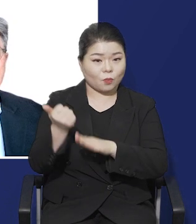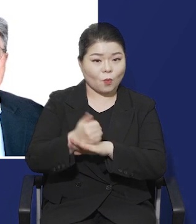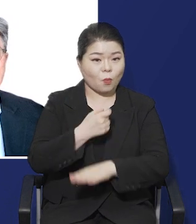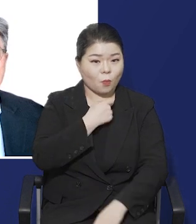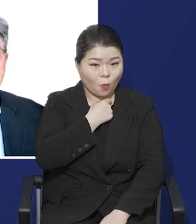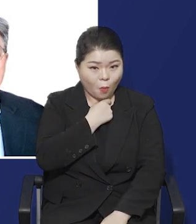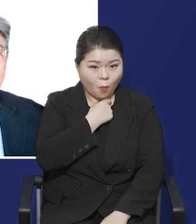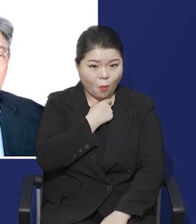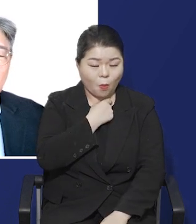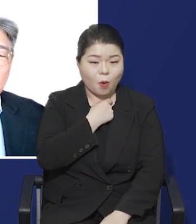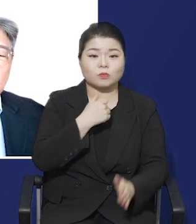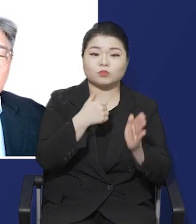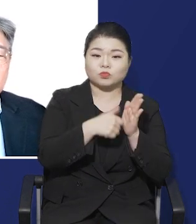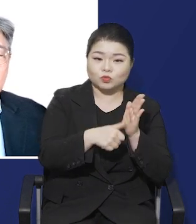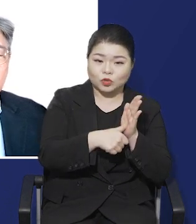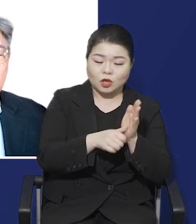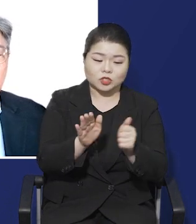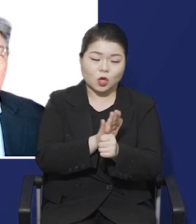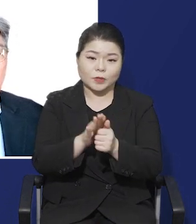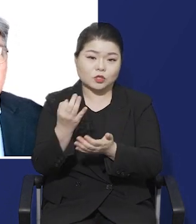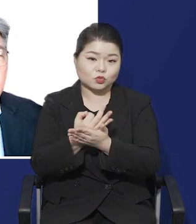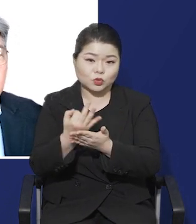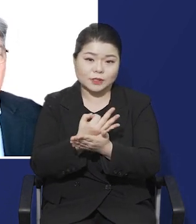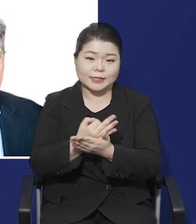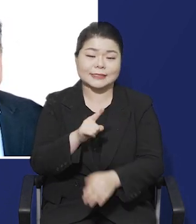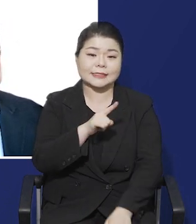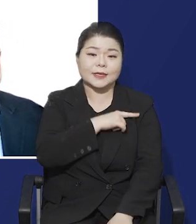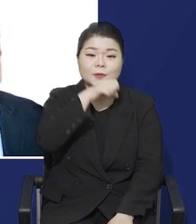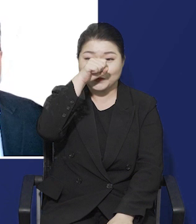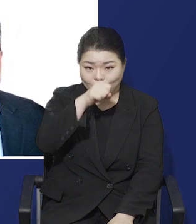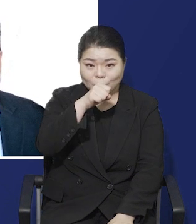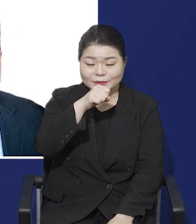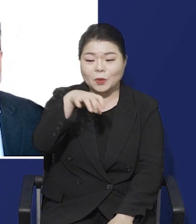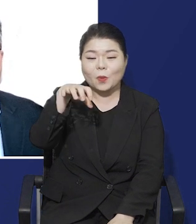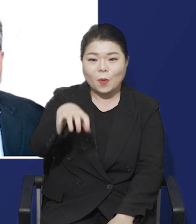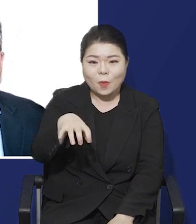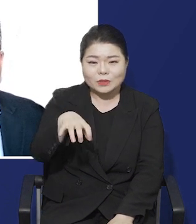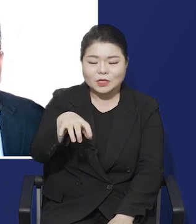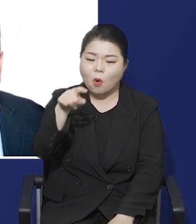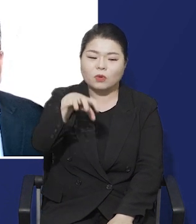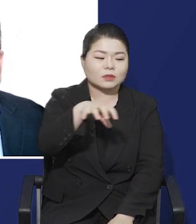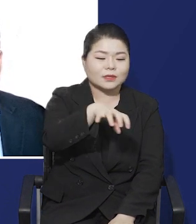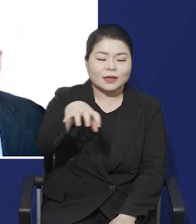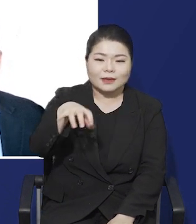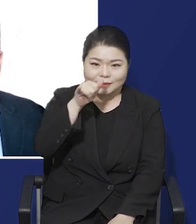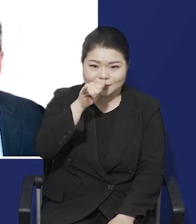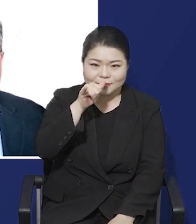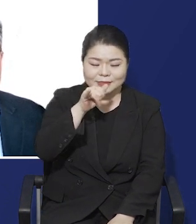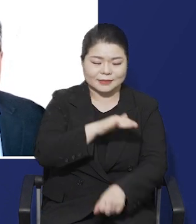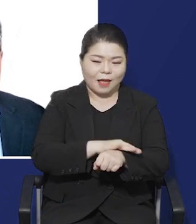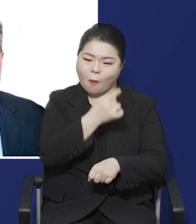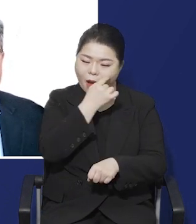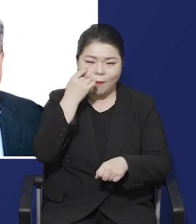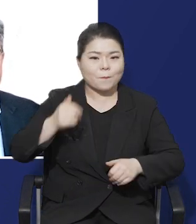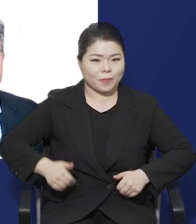수출 대상 제품 또는 서비스의 수익성이 가장 높은 그런 해외 시장이 어디에 있는지 그것을 파악을 해야